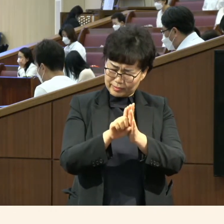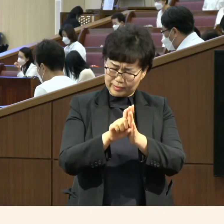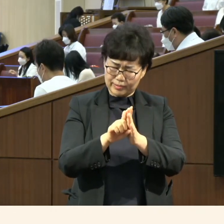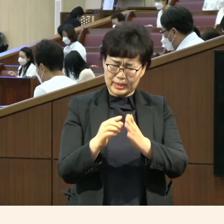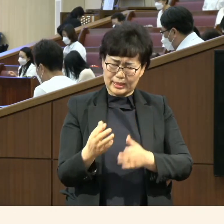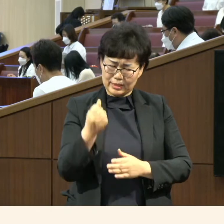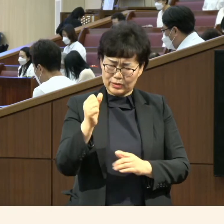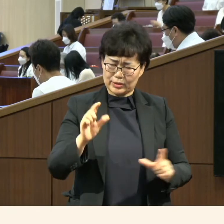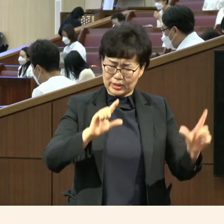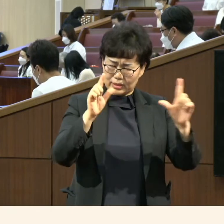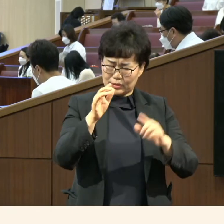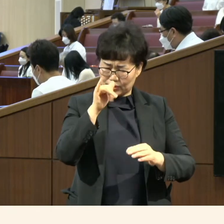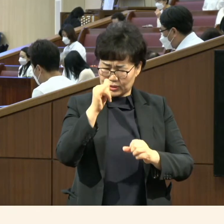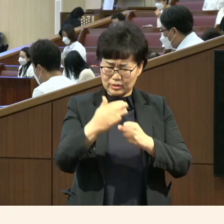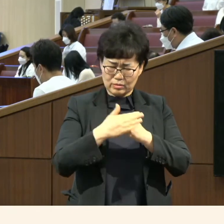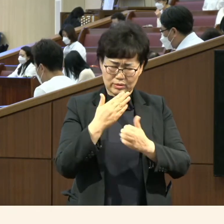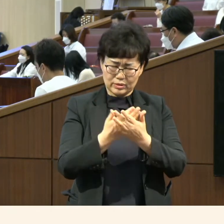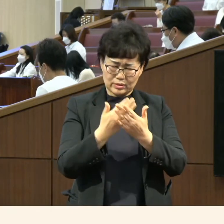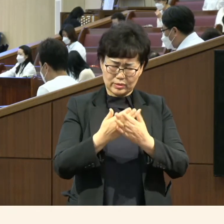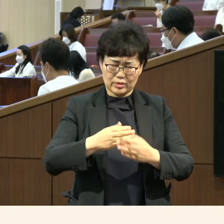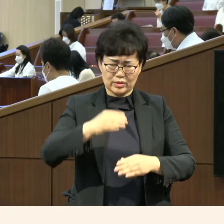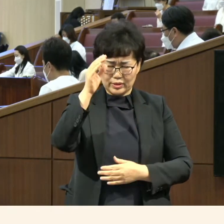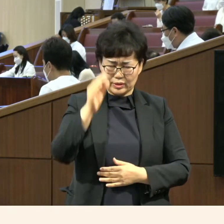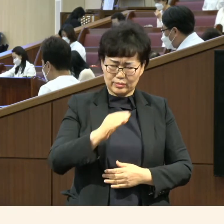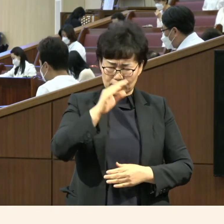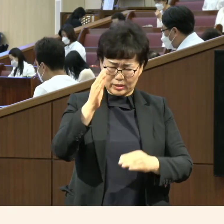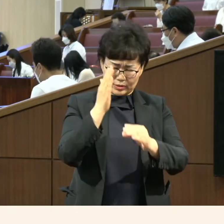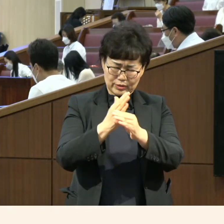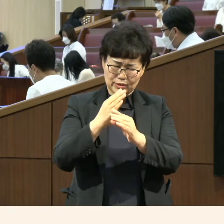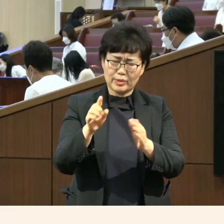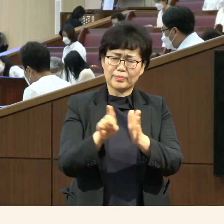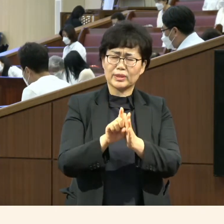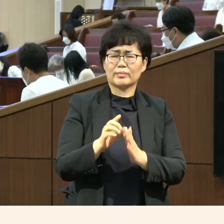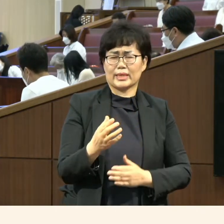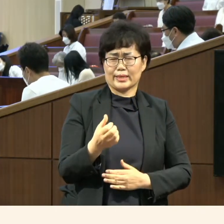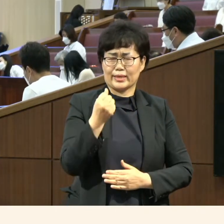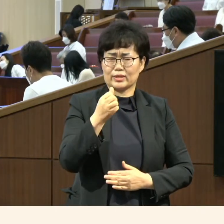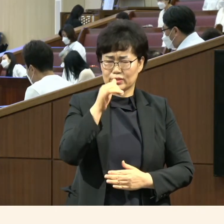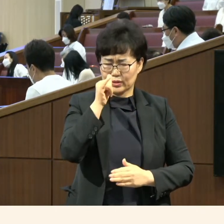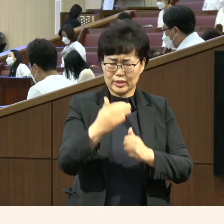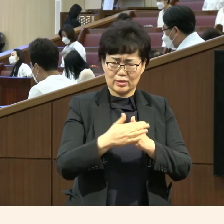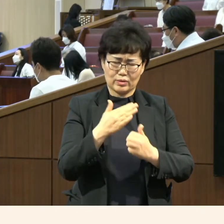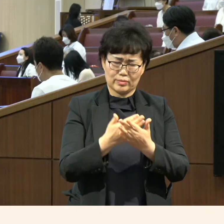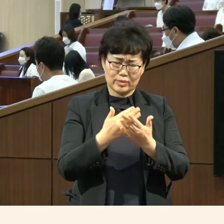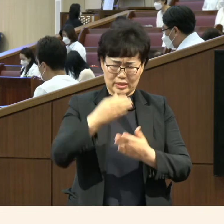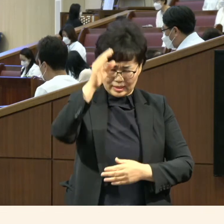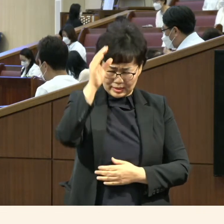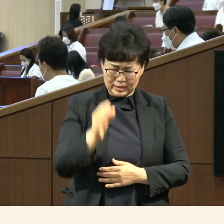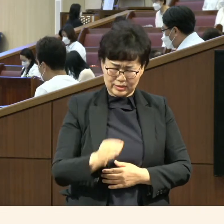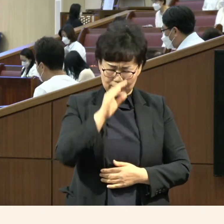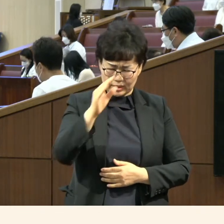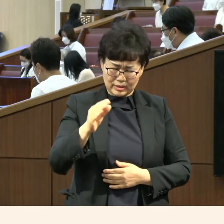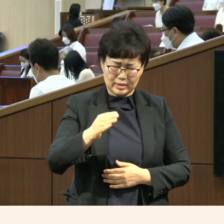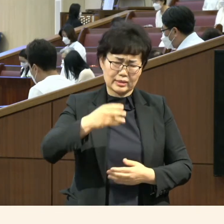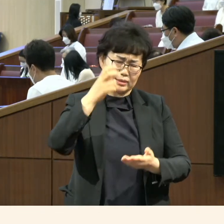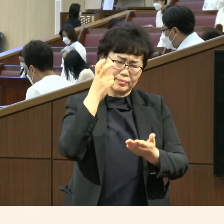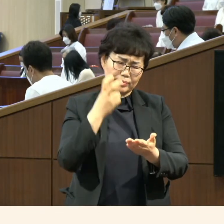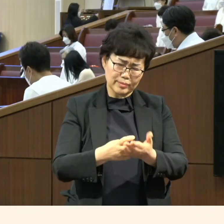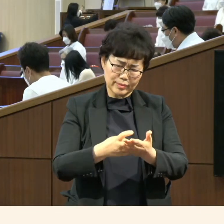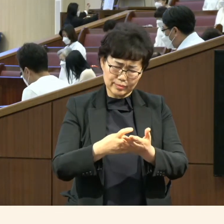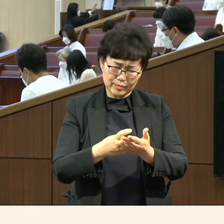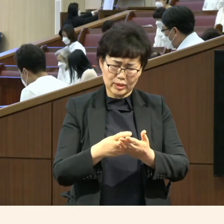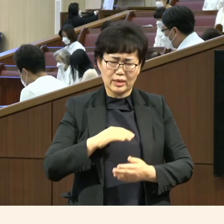주시옵소서. 우리가 십자가로 벗어나지 않게 하시고 그 십자가의 정신이, 그 도가 우리의 삶을 지배할 수